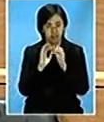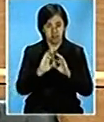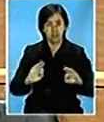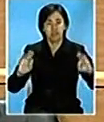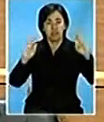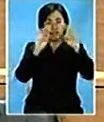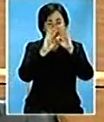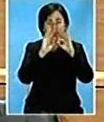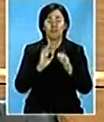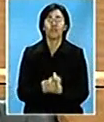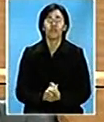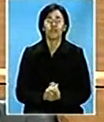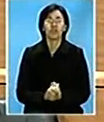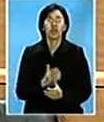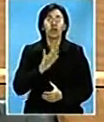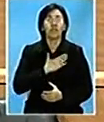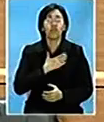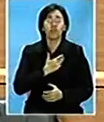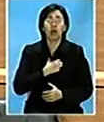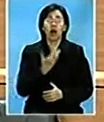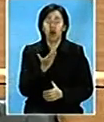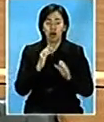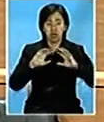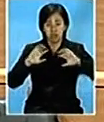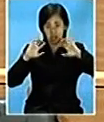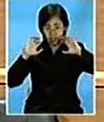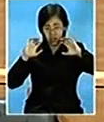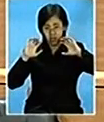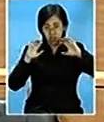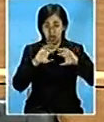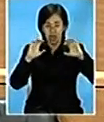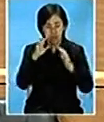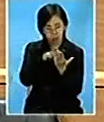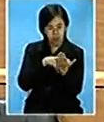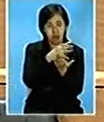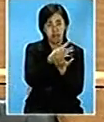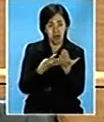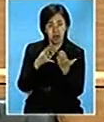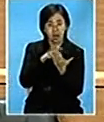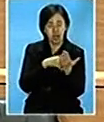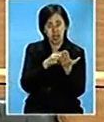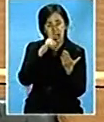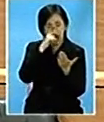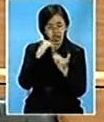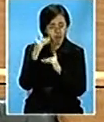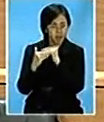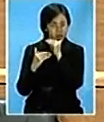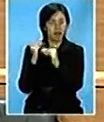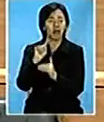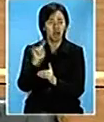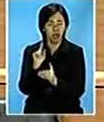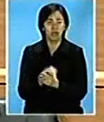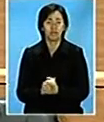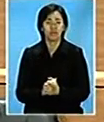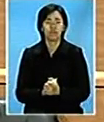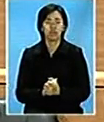ะครับอยากจะทราบจากทางรัฐบาลว่ารัฐบาลมีทิศทางในประเทศของเราไปยังไงเราจะกำหน